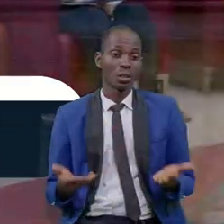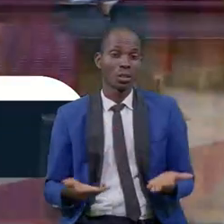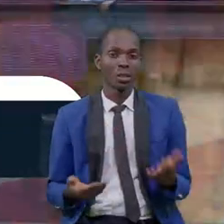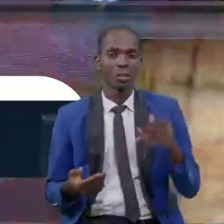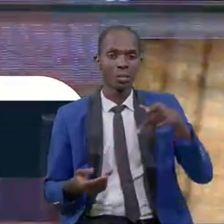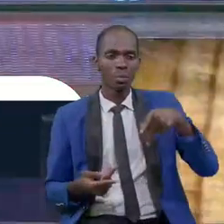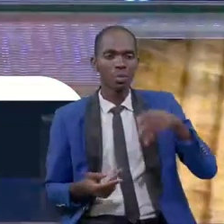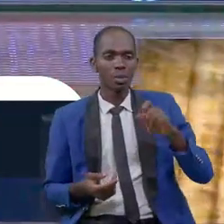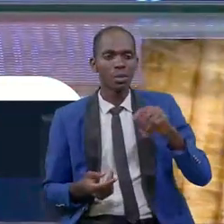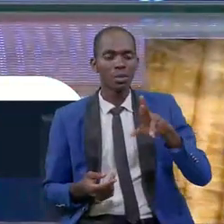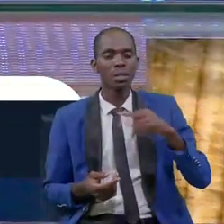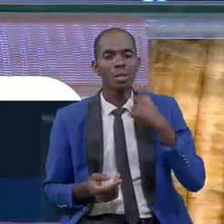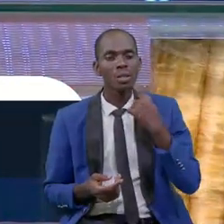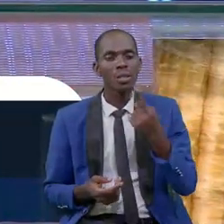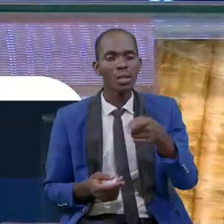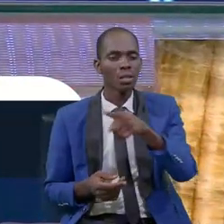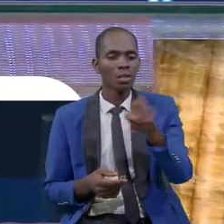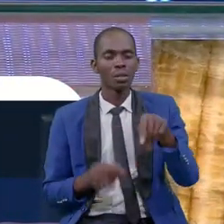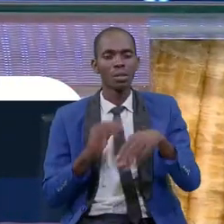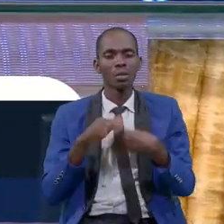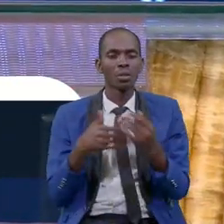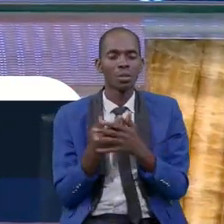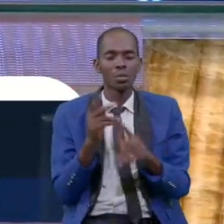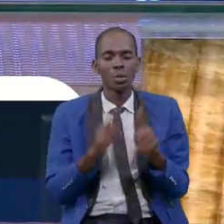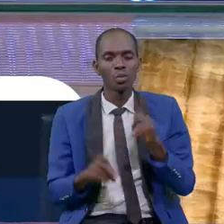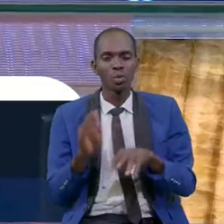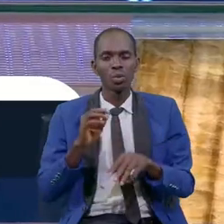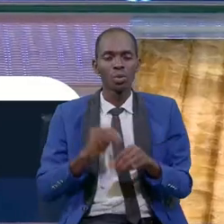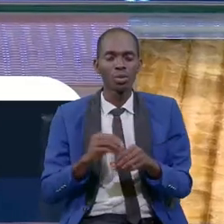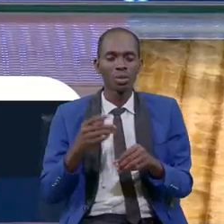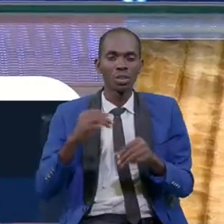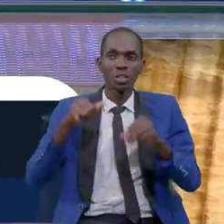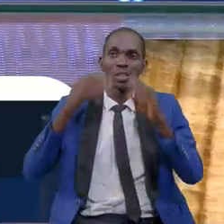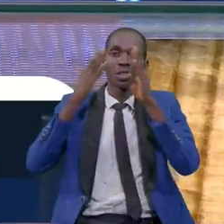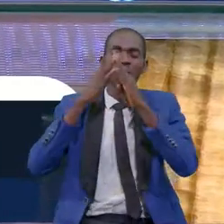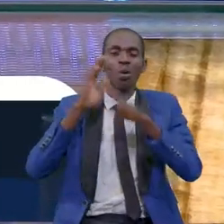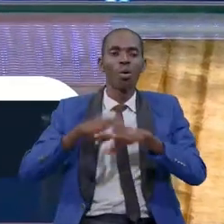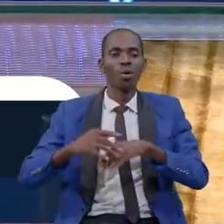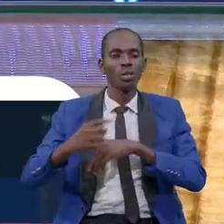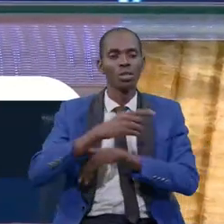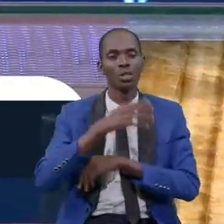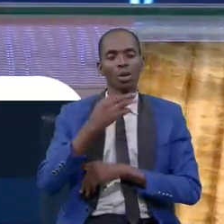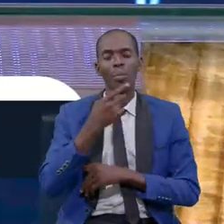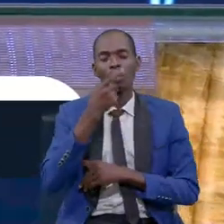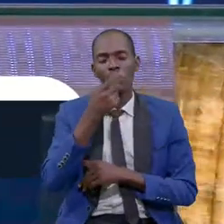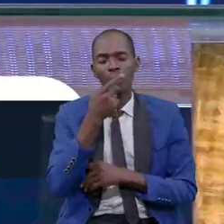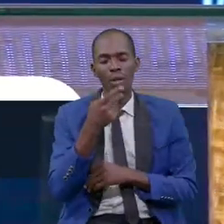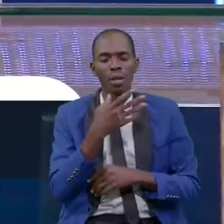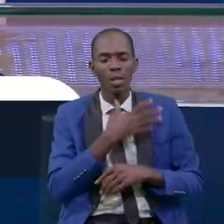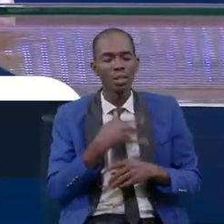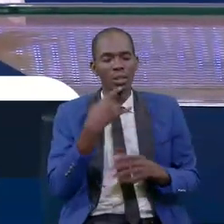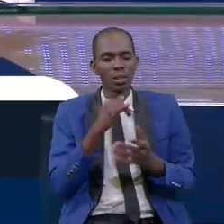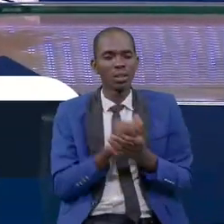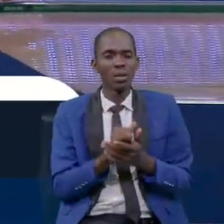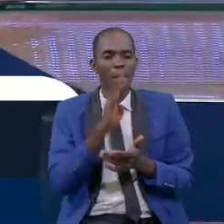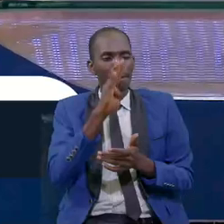Ici, Pierre prêchait aux gens à Jérusalem au jour de la Pentecôte. Il a dit que par